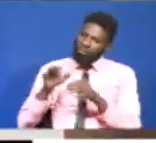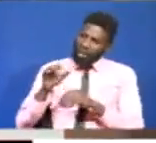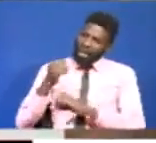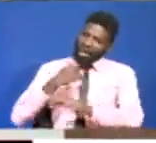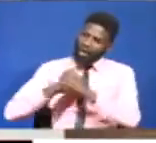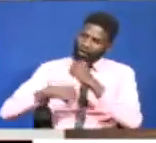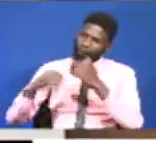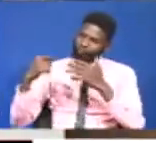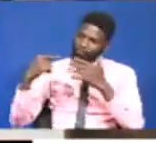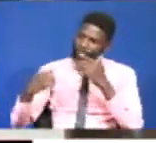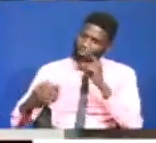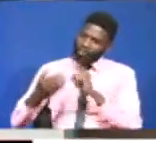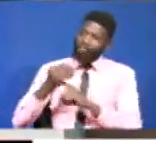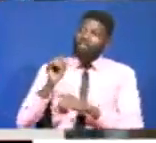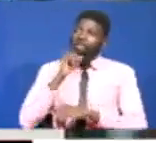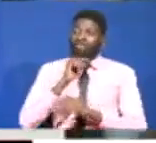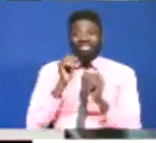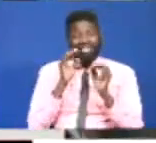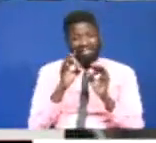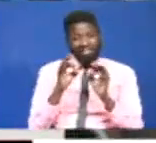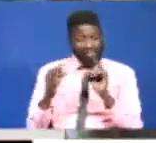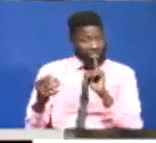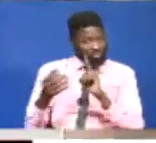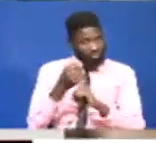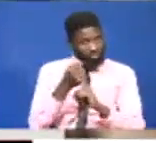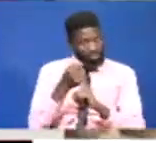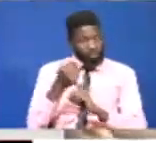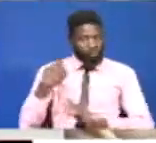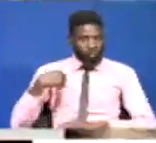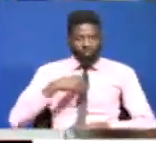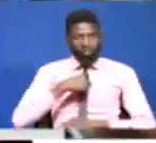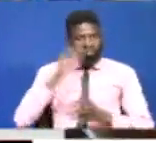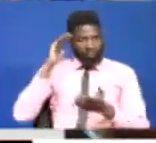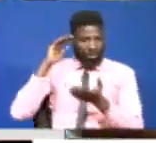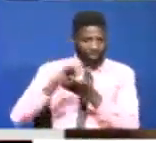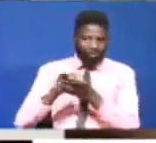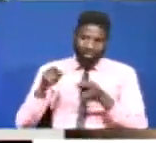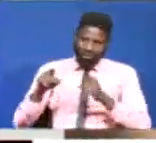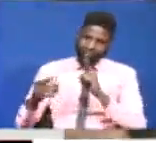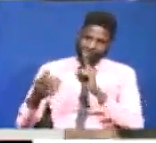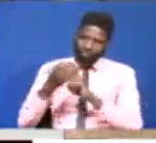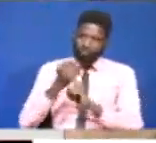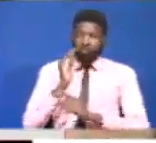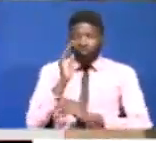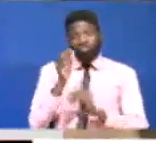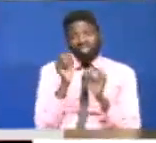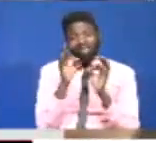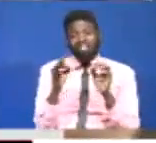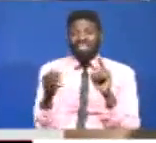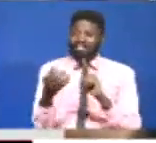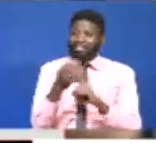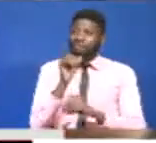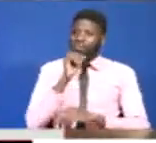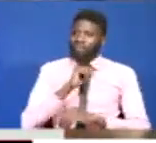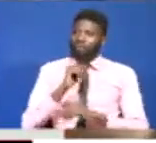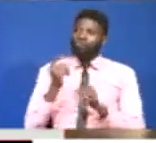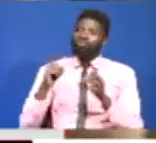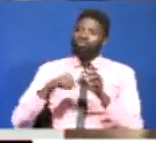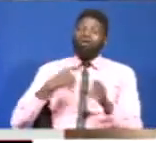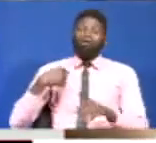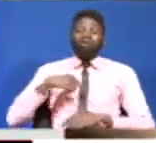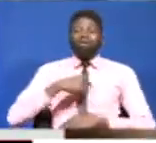na ikitimiza, na tunaamini ya kwamba watatimiza, wakitimiza watakuja kuungana na sisi, lakini